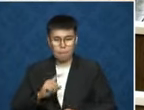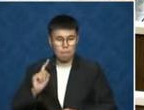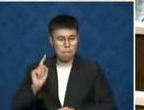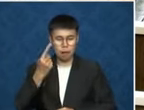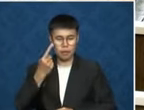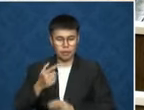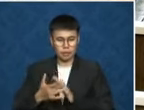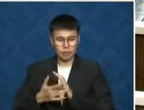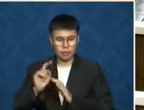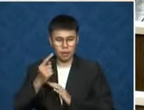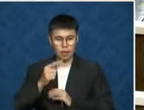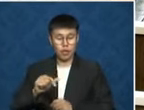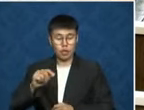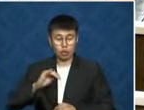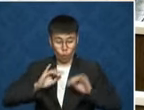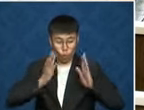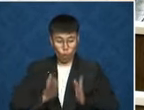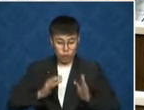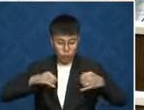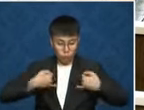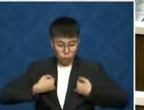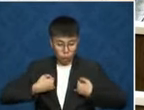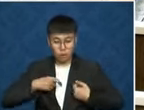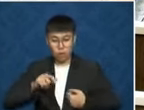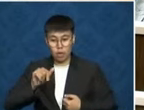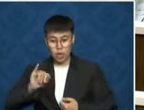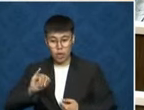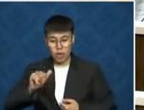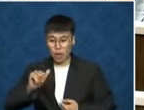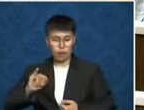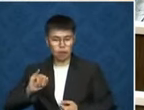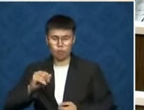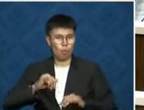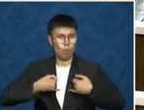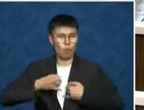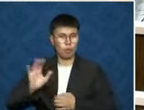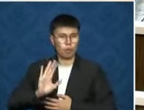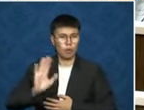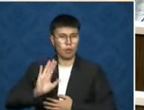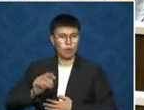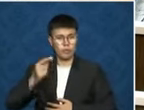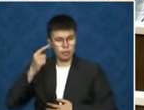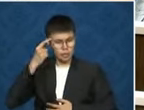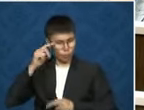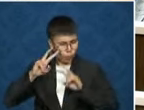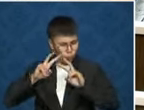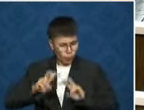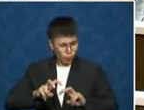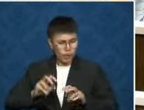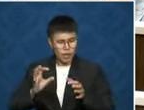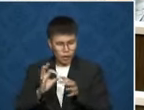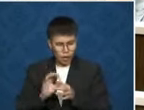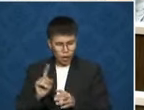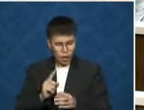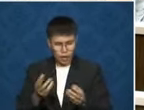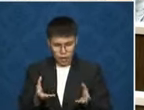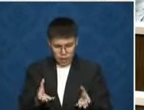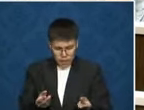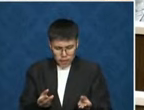ตรนะครับไม่ใช่ AI เป็นเจ้าของดังนั้นนะครับเกษตรกรก็สามารถใช้ AI วิเคราะห์ค่าองค์ประกอบในดินอุ